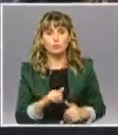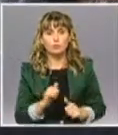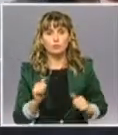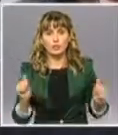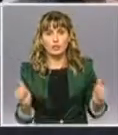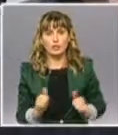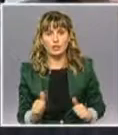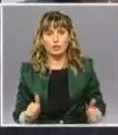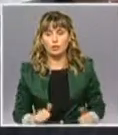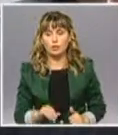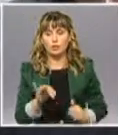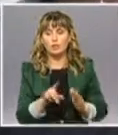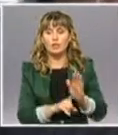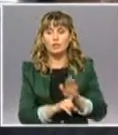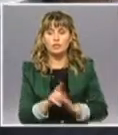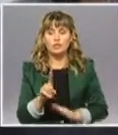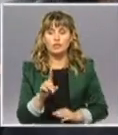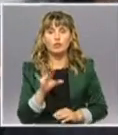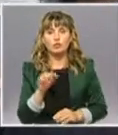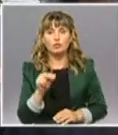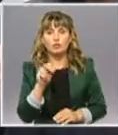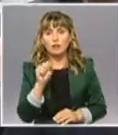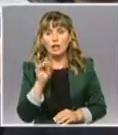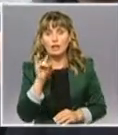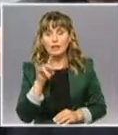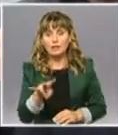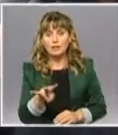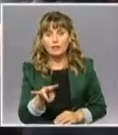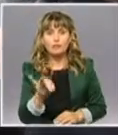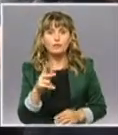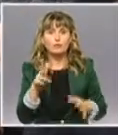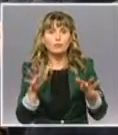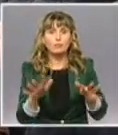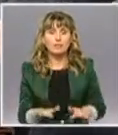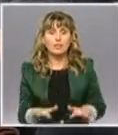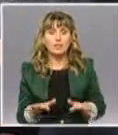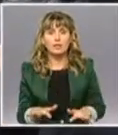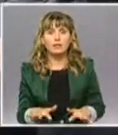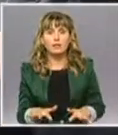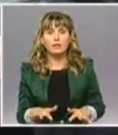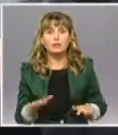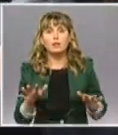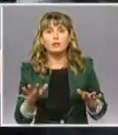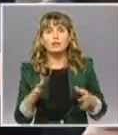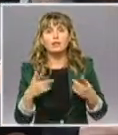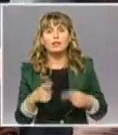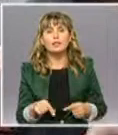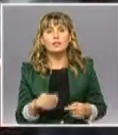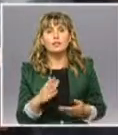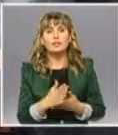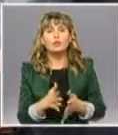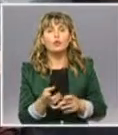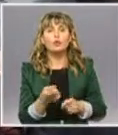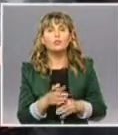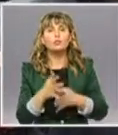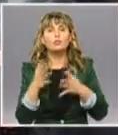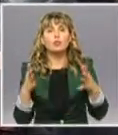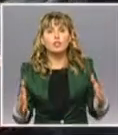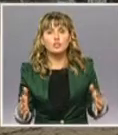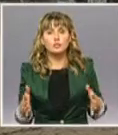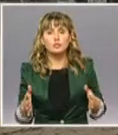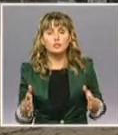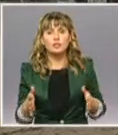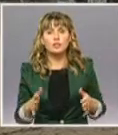и вот начиная от Чарына, двух-трех местах барханные места, где, значит, очень большие насыпи мы